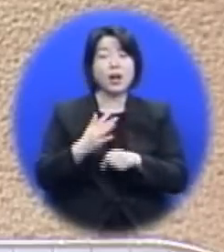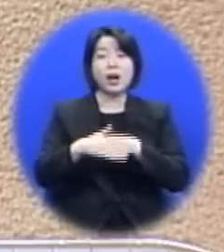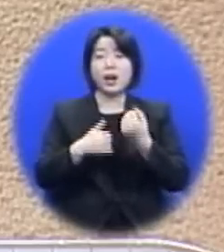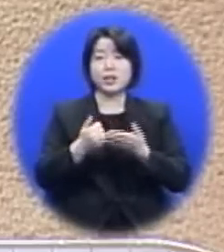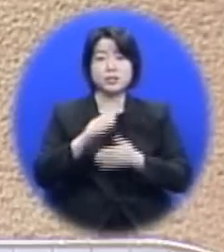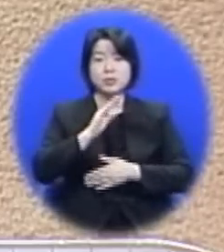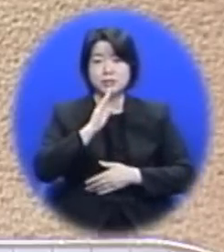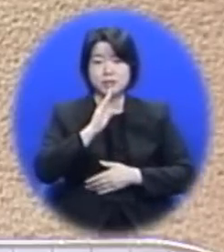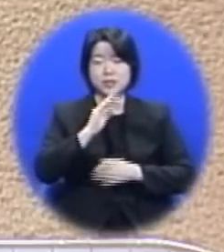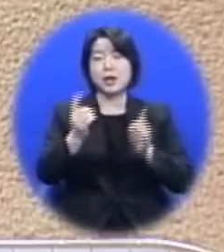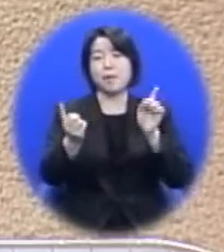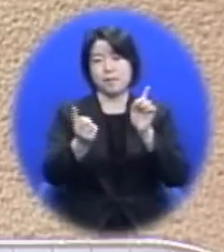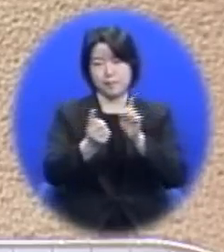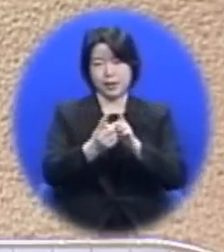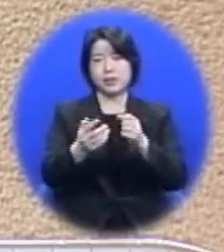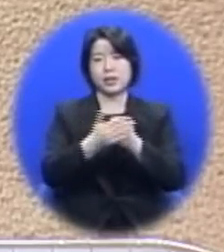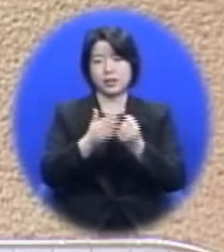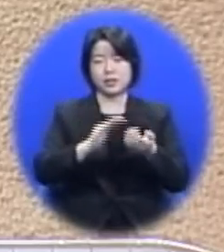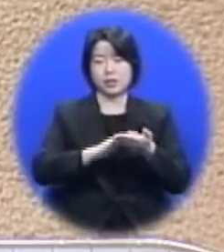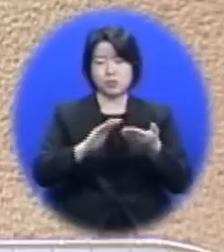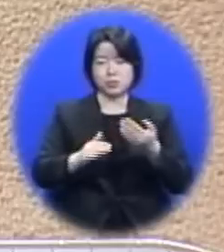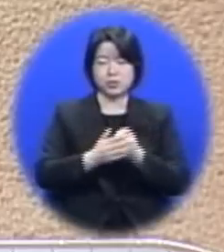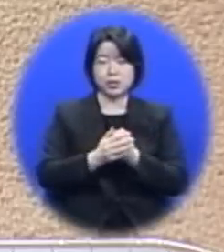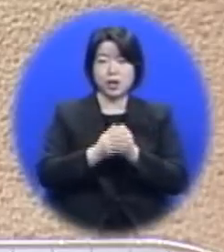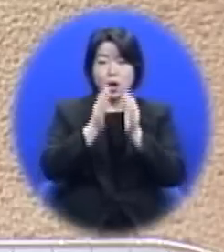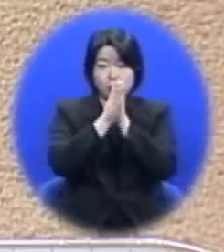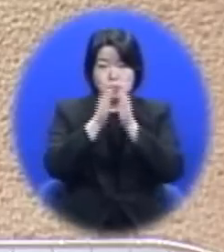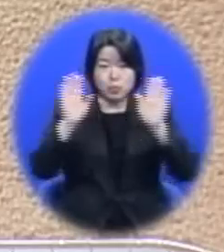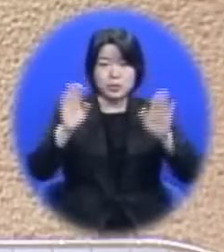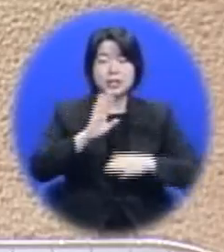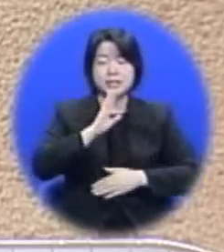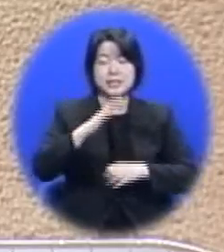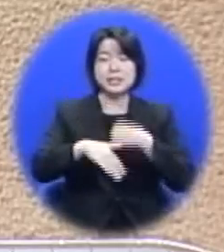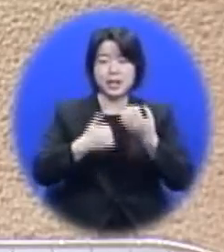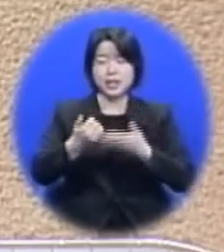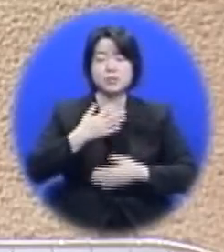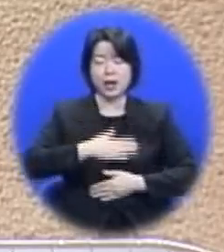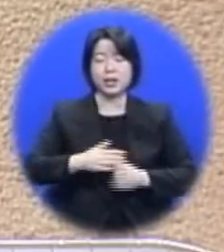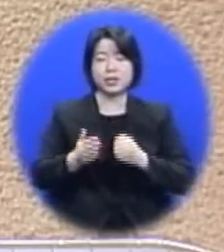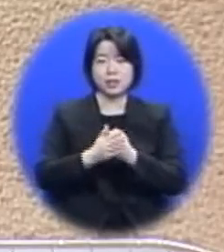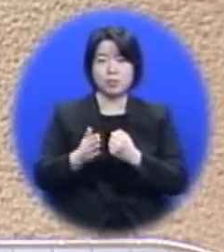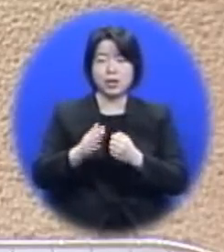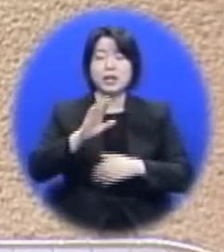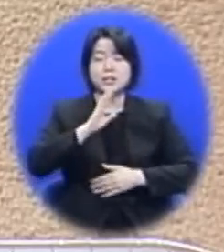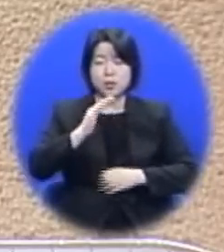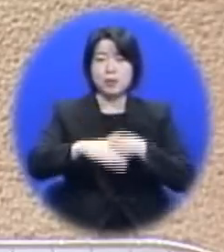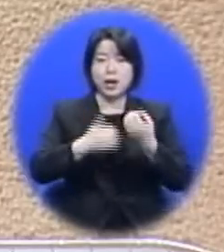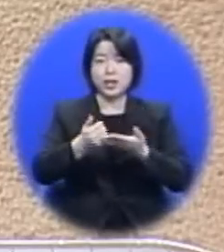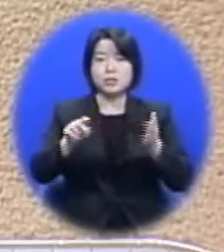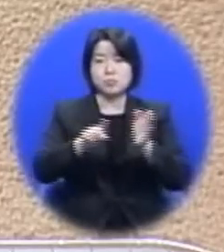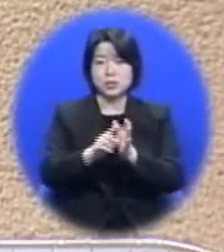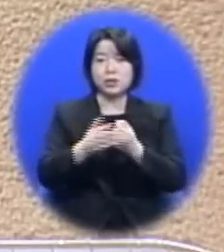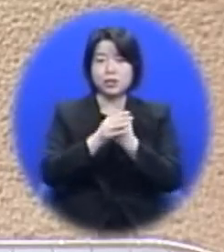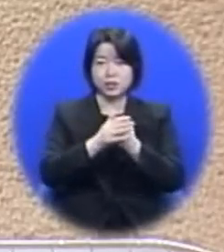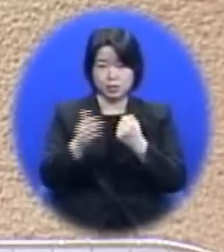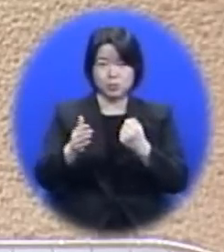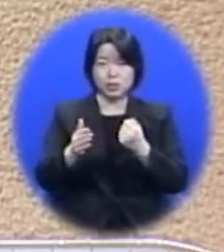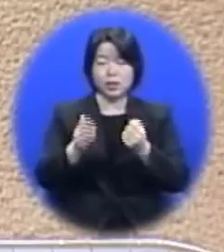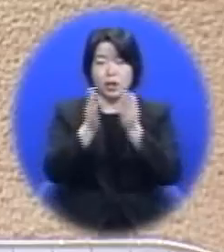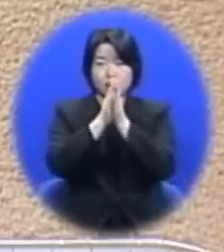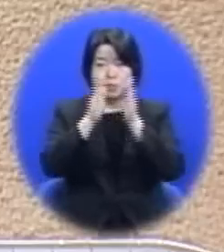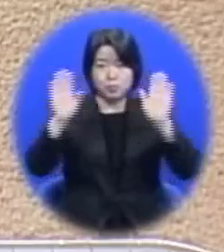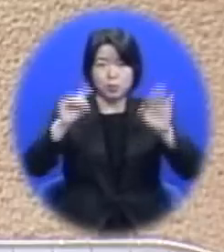하나님을 진짜 만났기 때문에, 모세가 진짜 하나님을 알았기 때문에, 정말 하나님을 믿었기 때문에, 그러므로 모세의